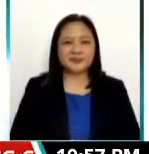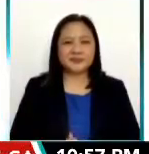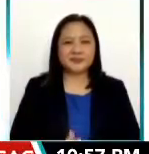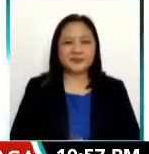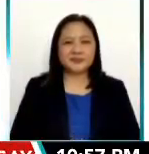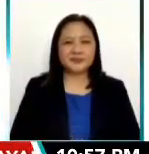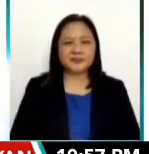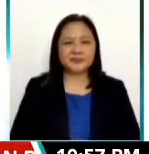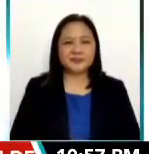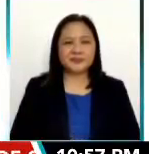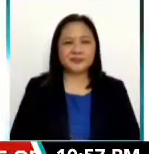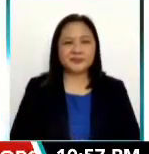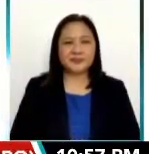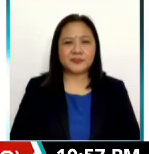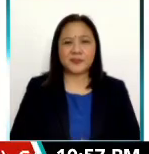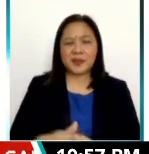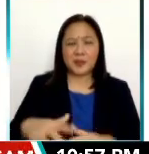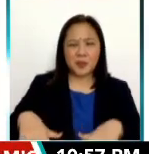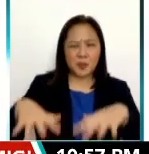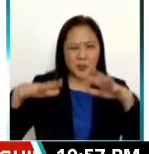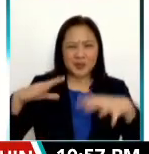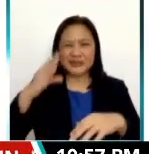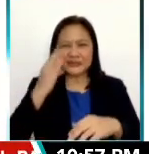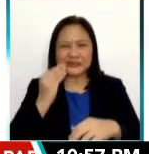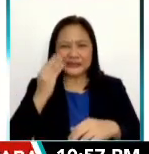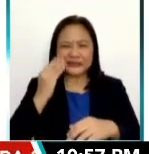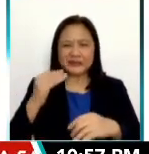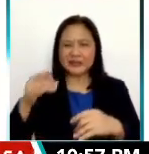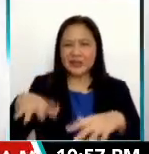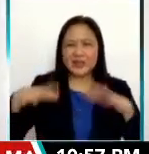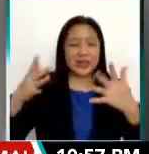Binaha na nakaranas pa ng hailstorm ang ilang lugar sa Australia.